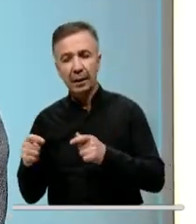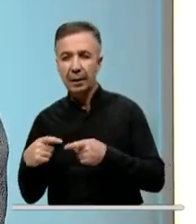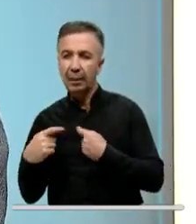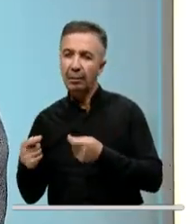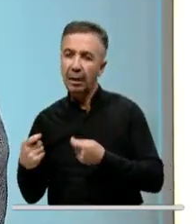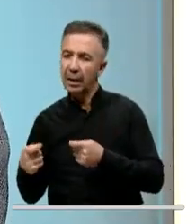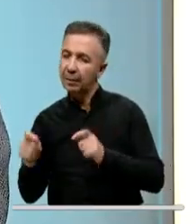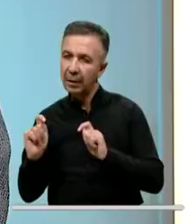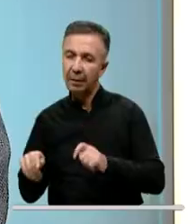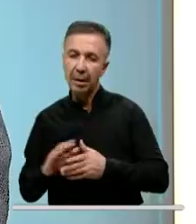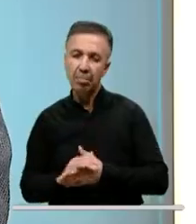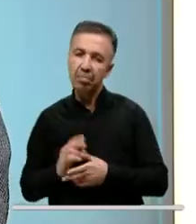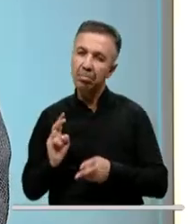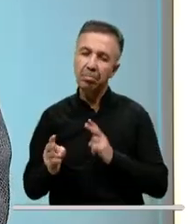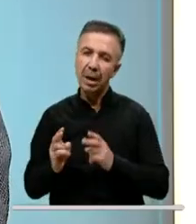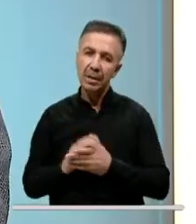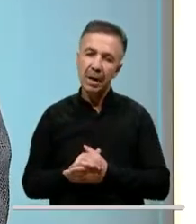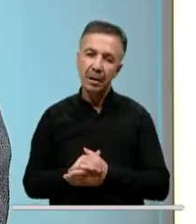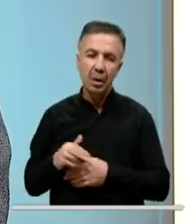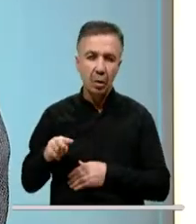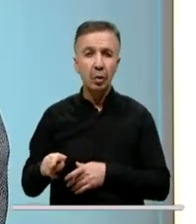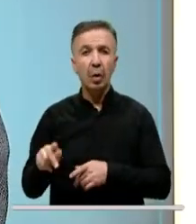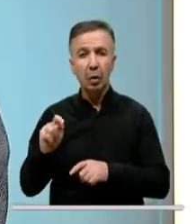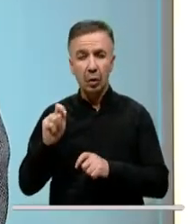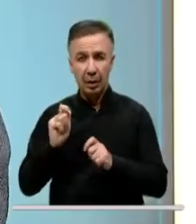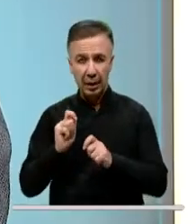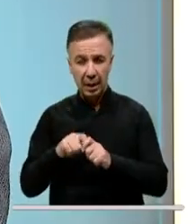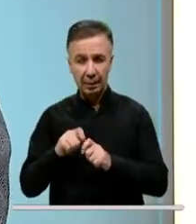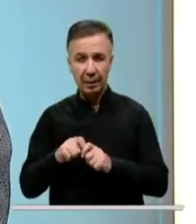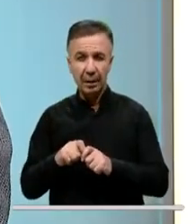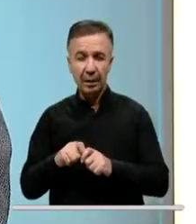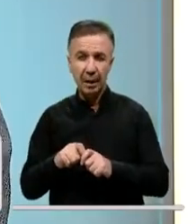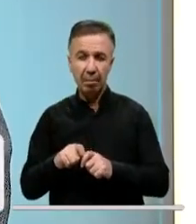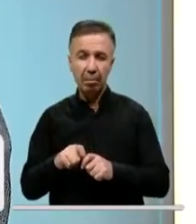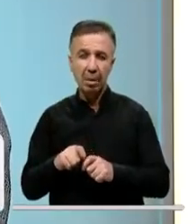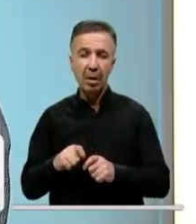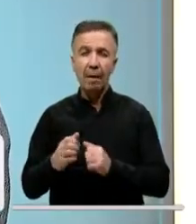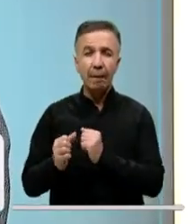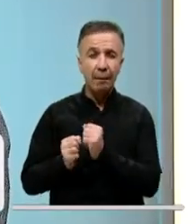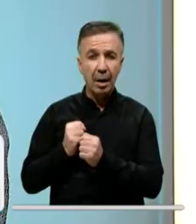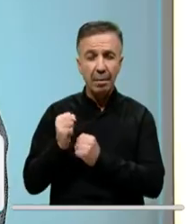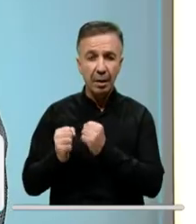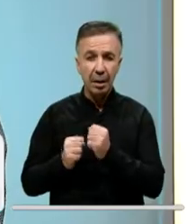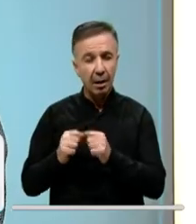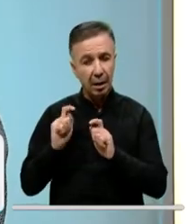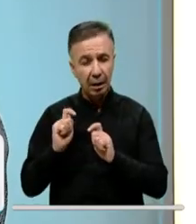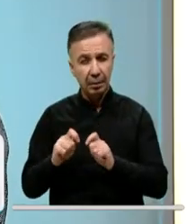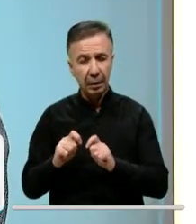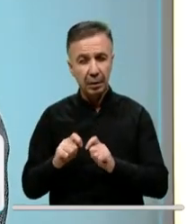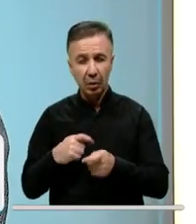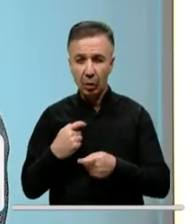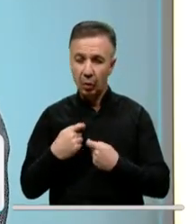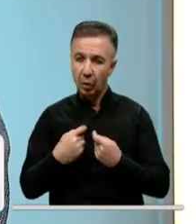kullanabilmekte. Yani bazen kalkınmada kullanır, yol yapımında kullanır, efendim fabrika yapımında kullanır.